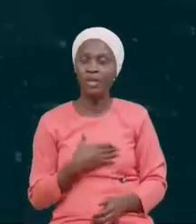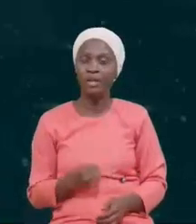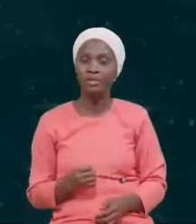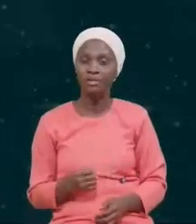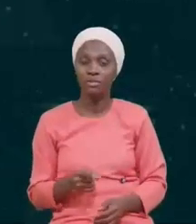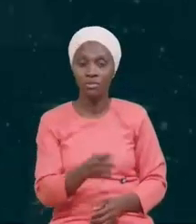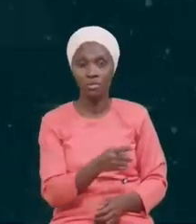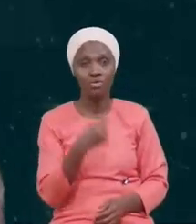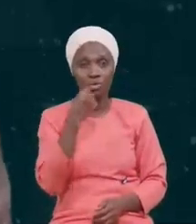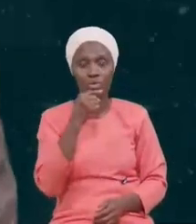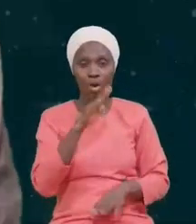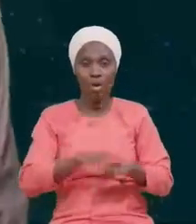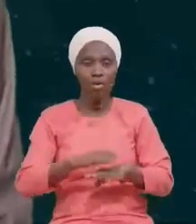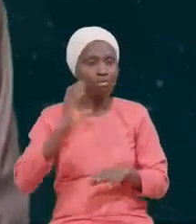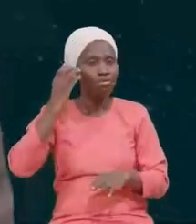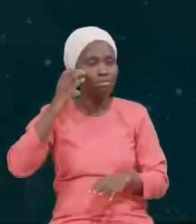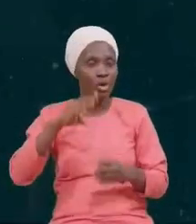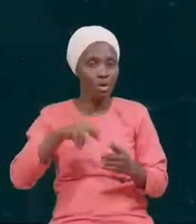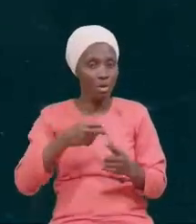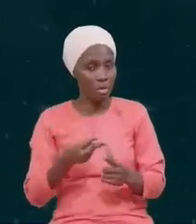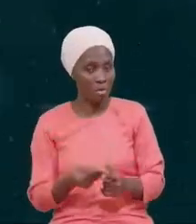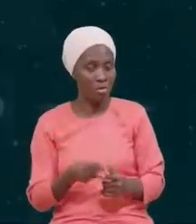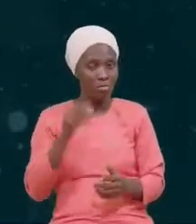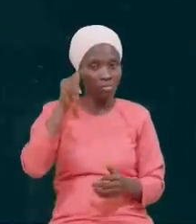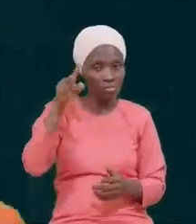Que ce soit la radio et la télé, n'oubliez pas